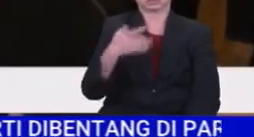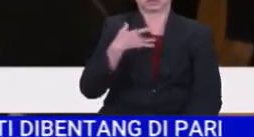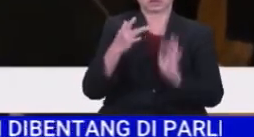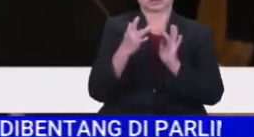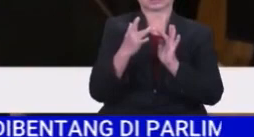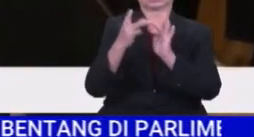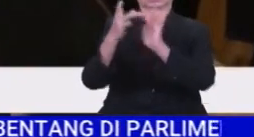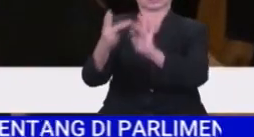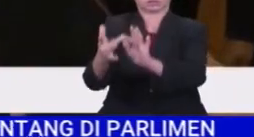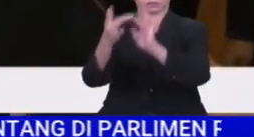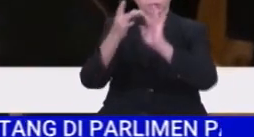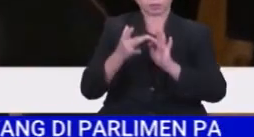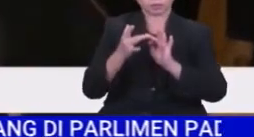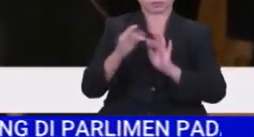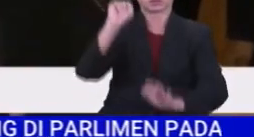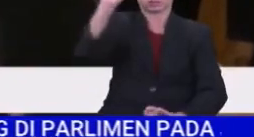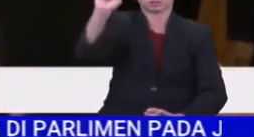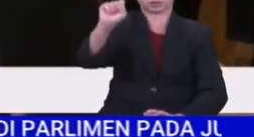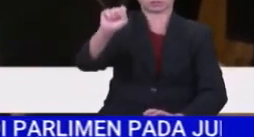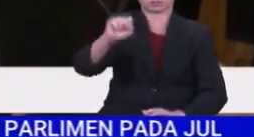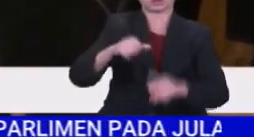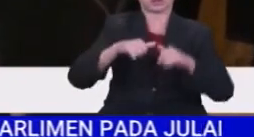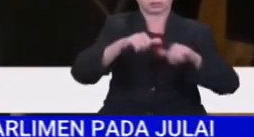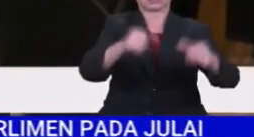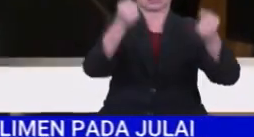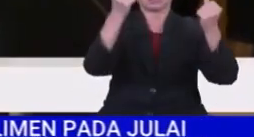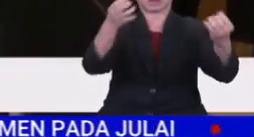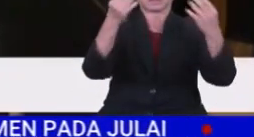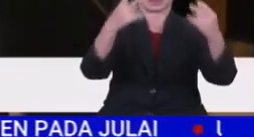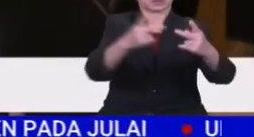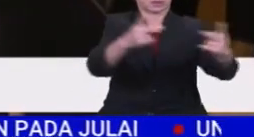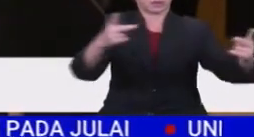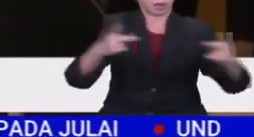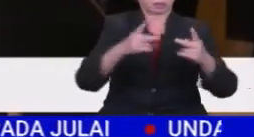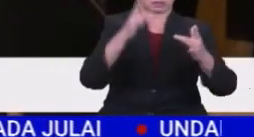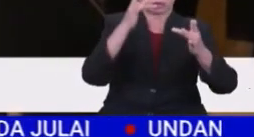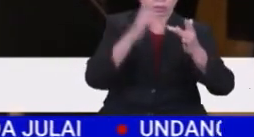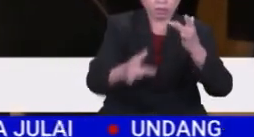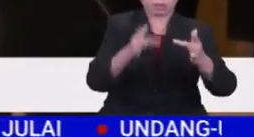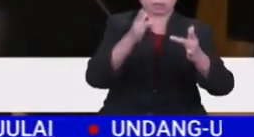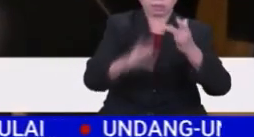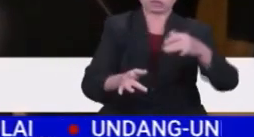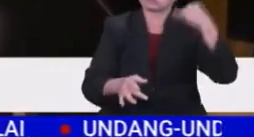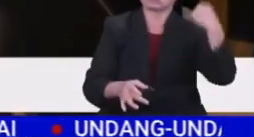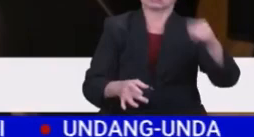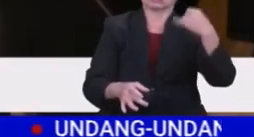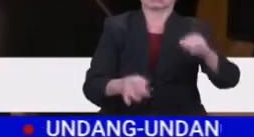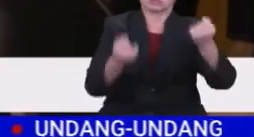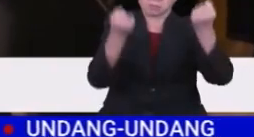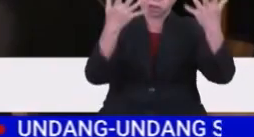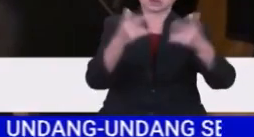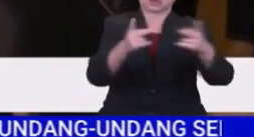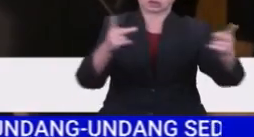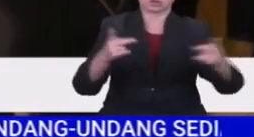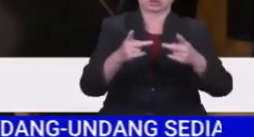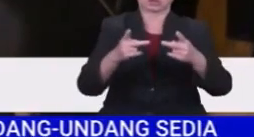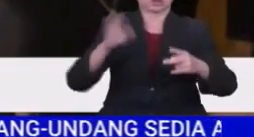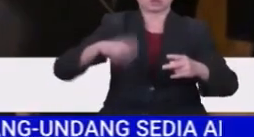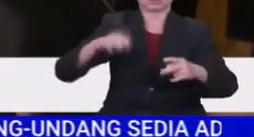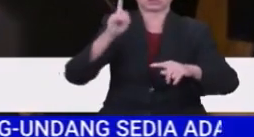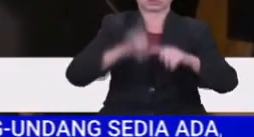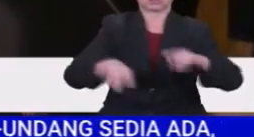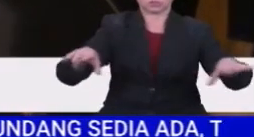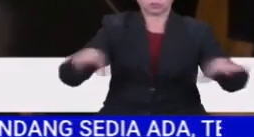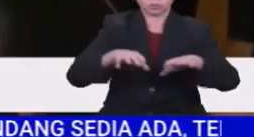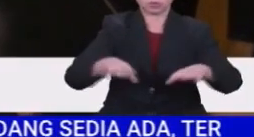bisa batu masih banyak kawasan yang kita the tidak dapat buat secara Davis